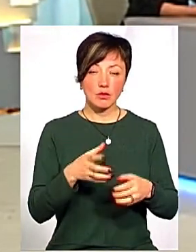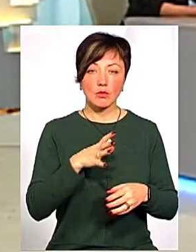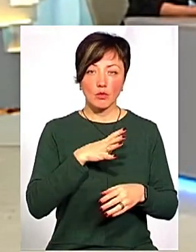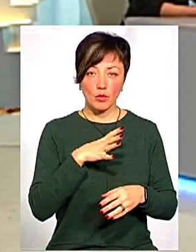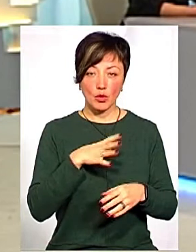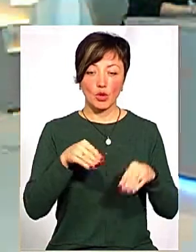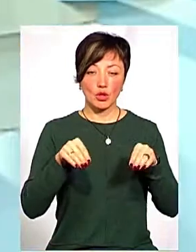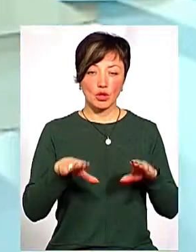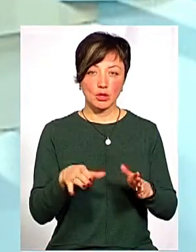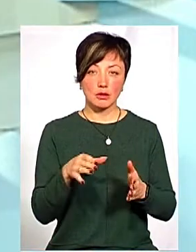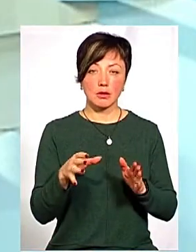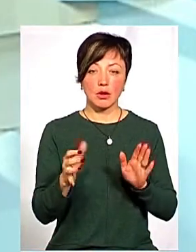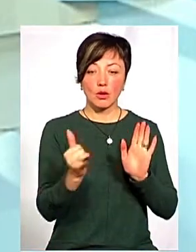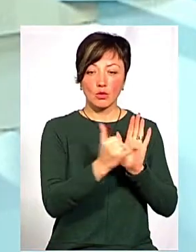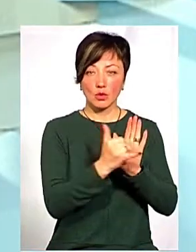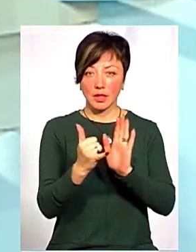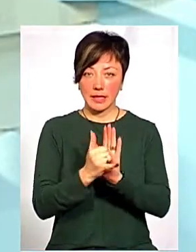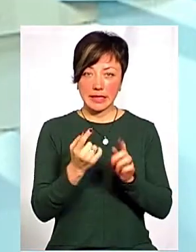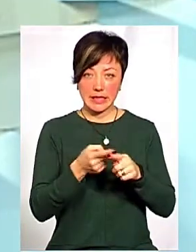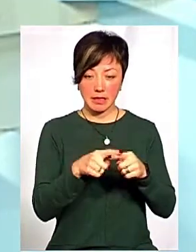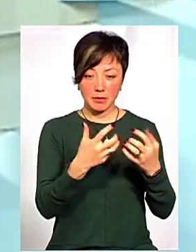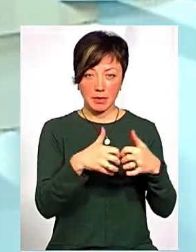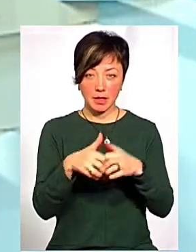виставити лазерні прилади трукам для фіксування швидкості